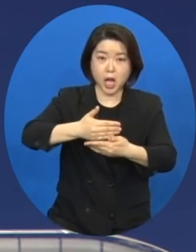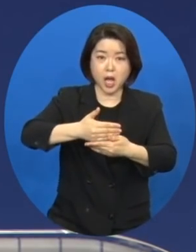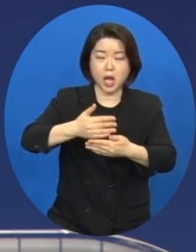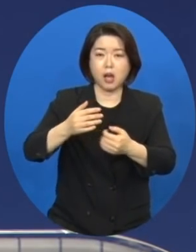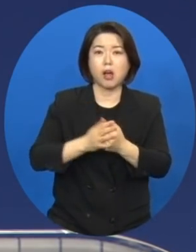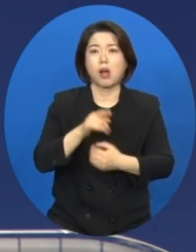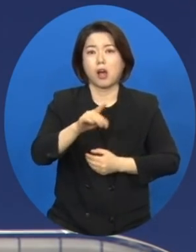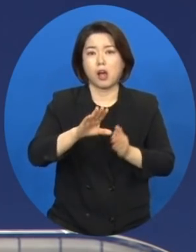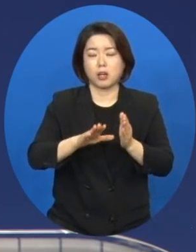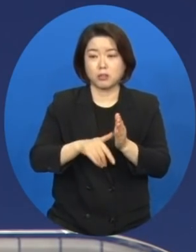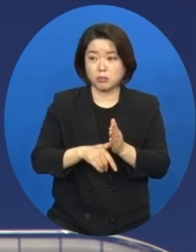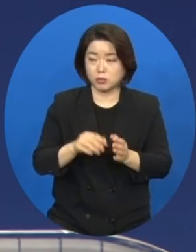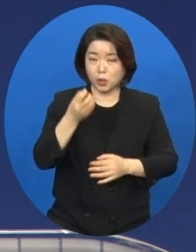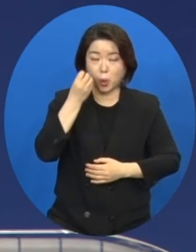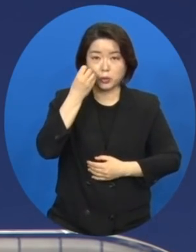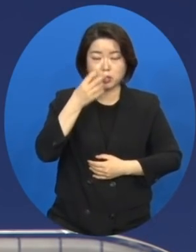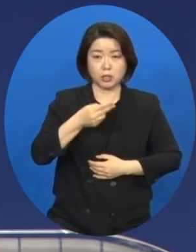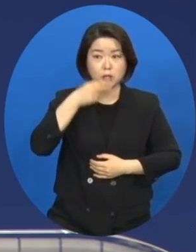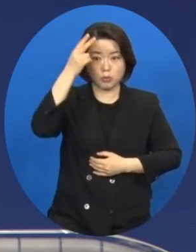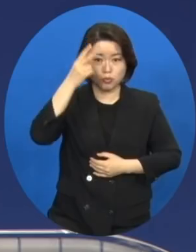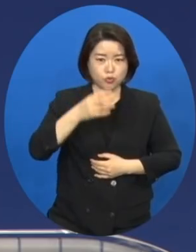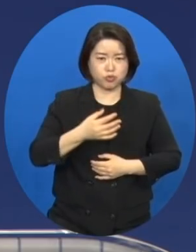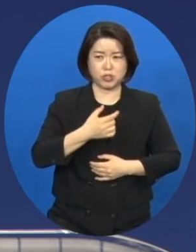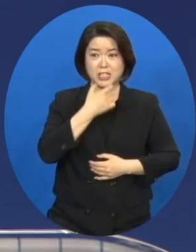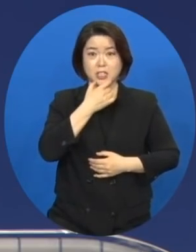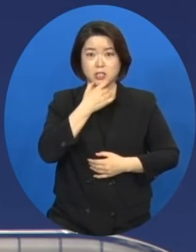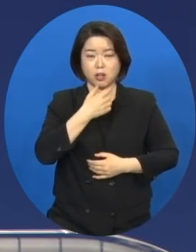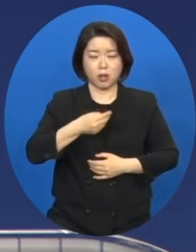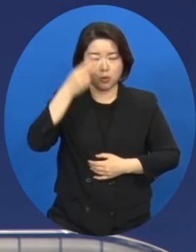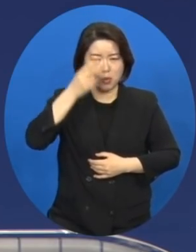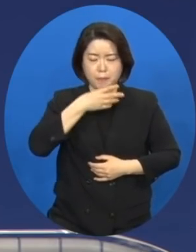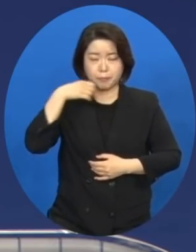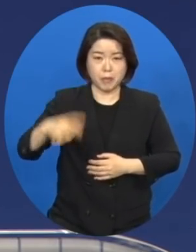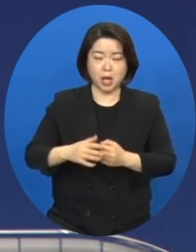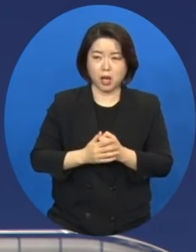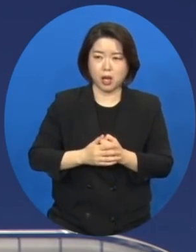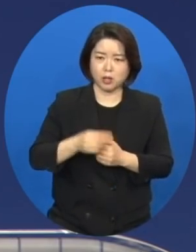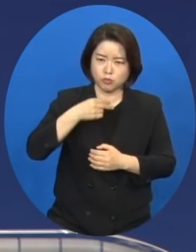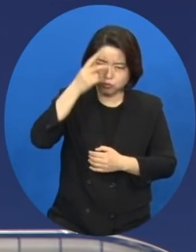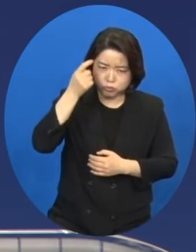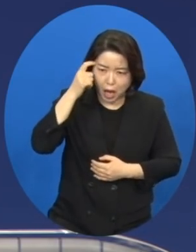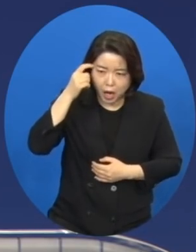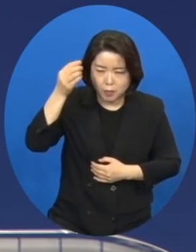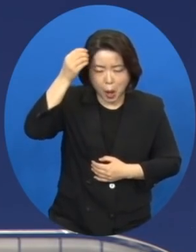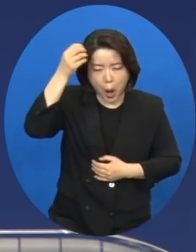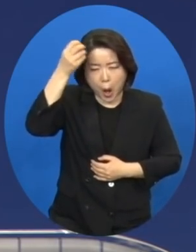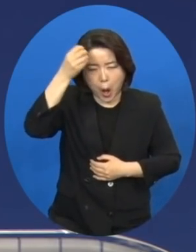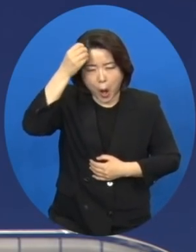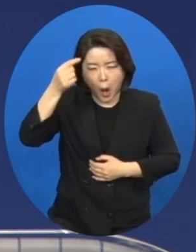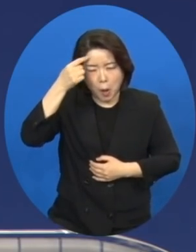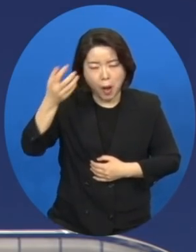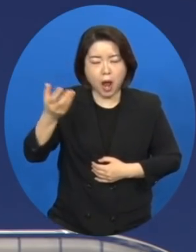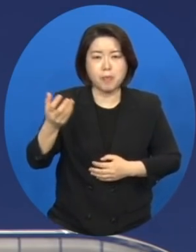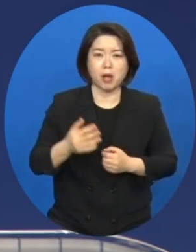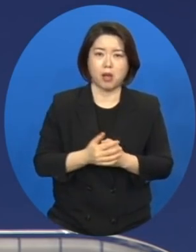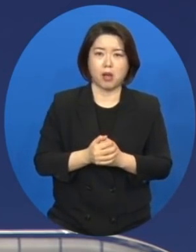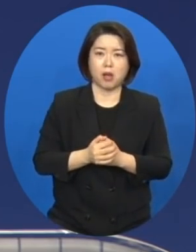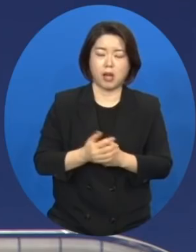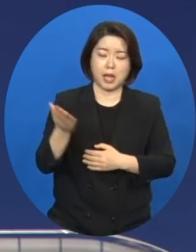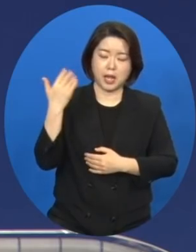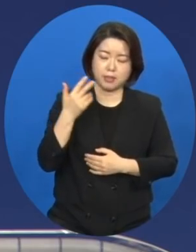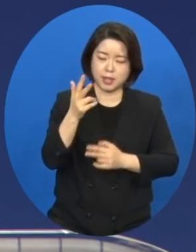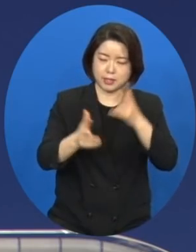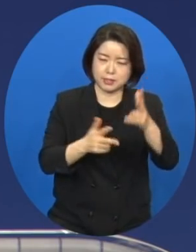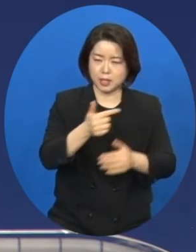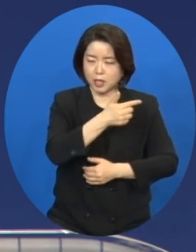놀랍게도 술도 싫어지고 술이 겁나고 이제는 술 생각만은 머리가 아프고 토해내고 싶은 겁니다. 사업이 예전에 크게 망했었고